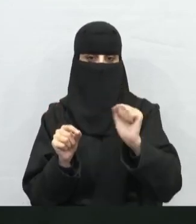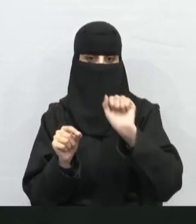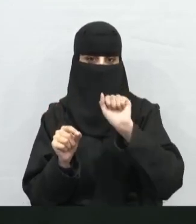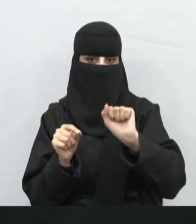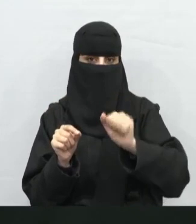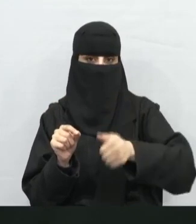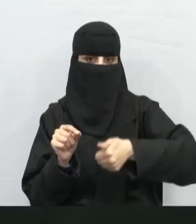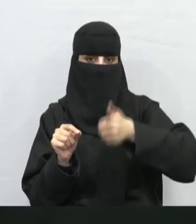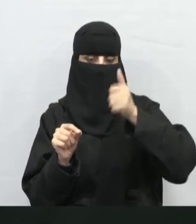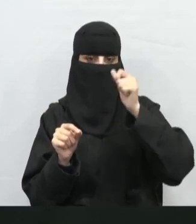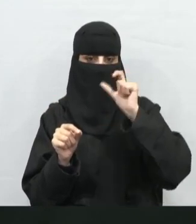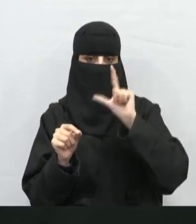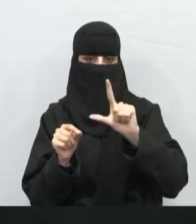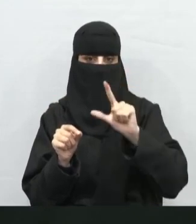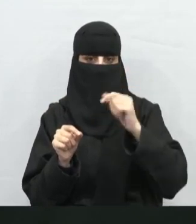صالح